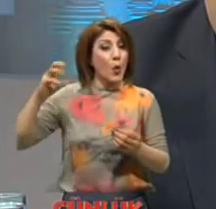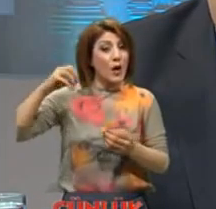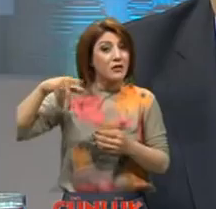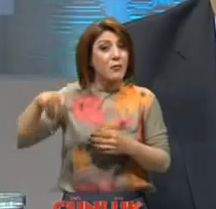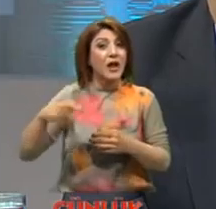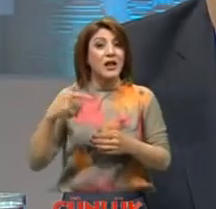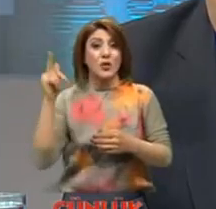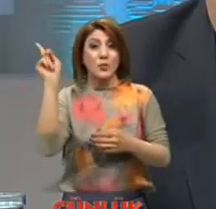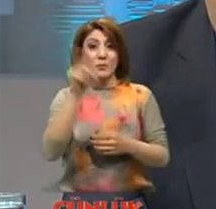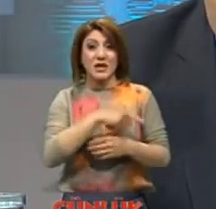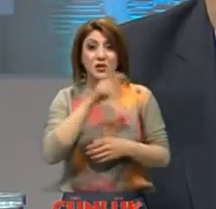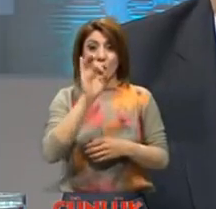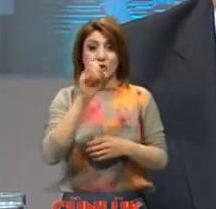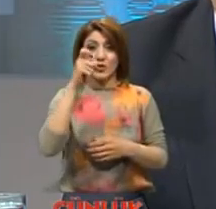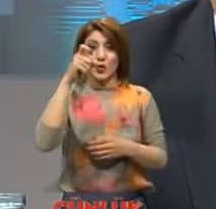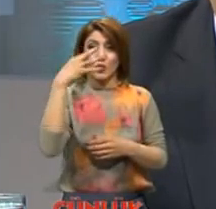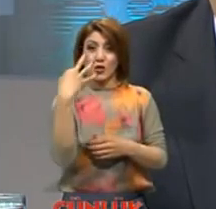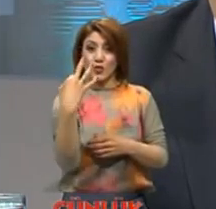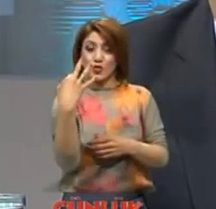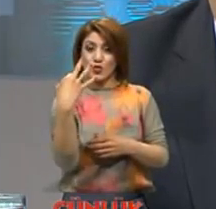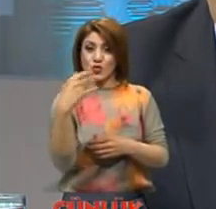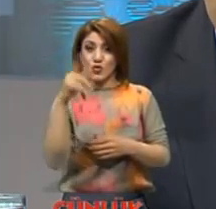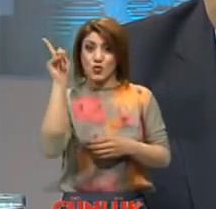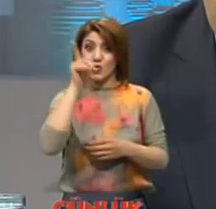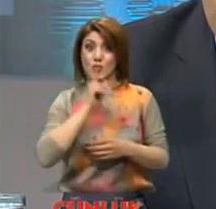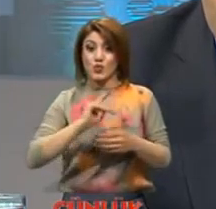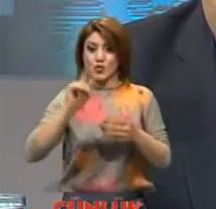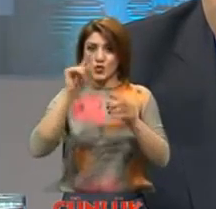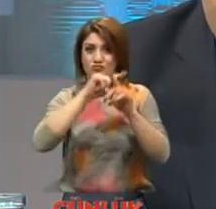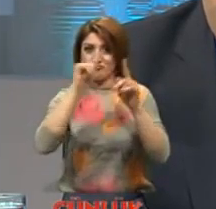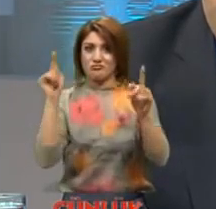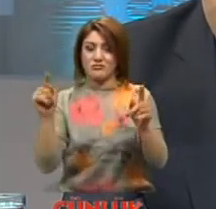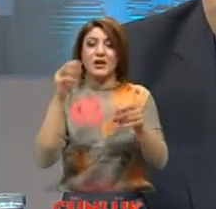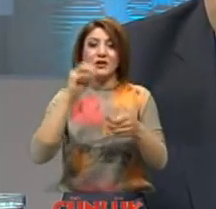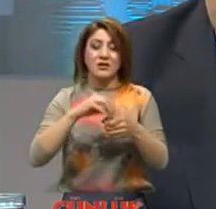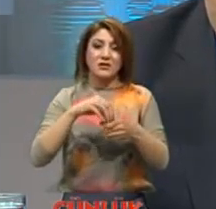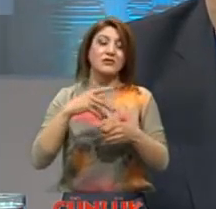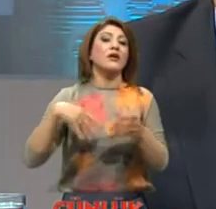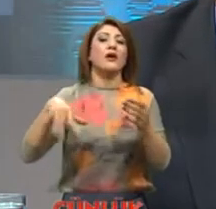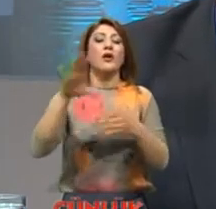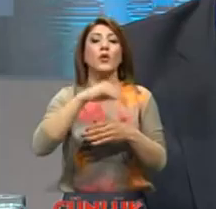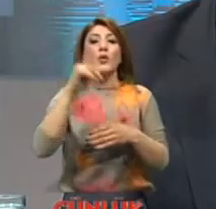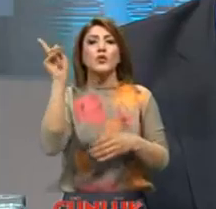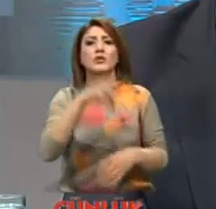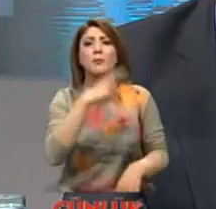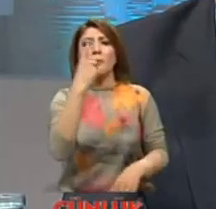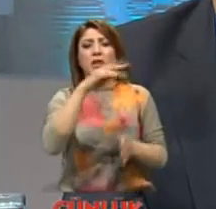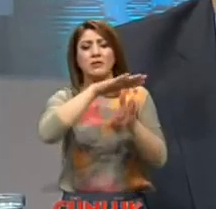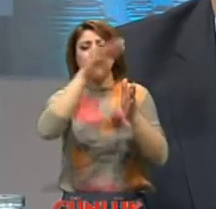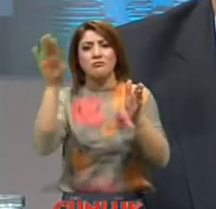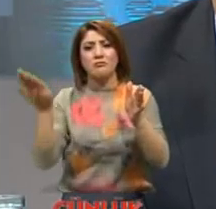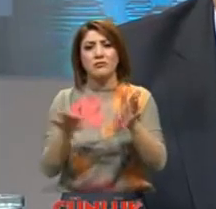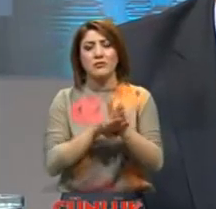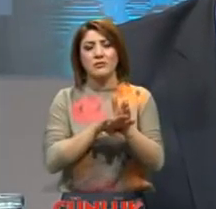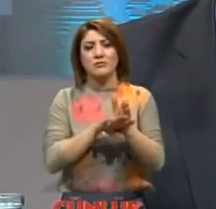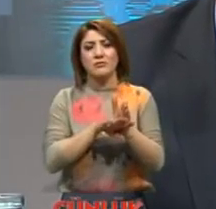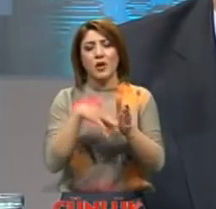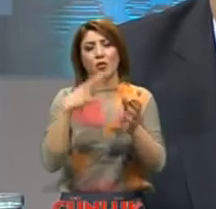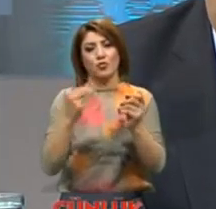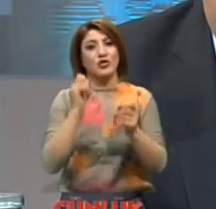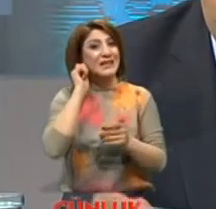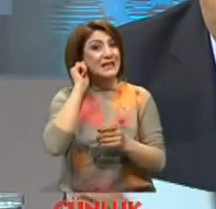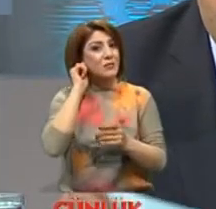oranı 1.93'müş yüzde. Değerler eğitiminden önce. Hı hı. Değerler eğitimiyle beraber %1'e düşmüş. Disiplin cezası alan